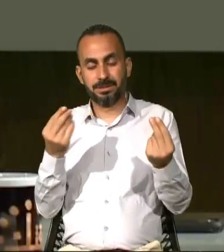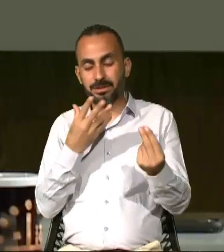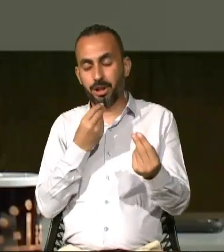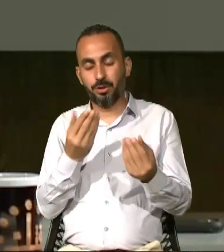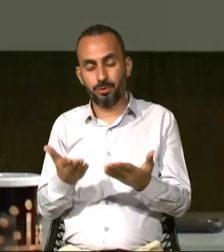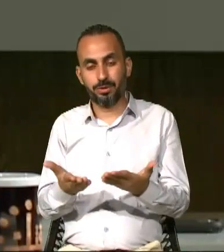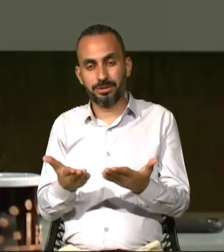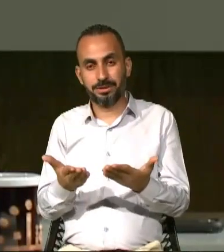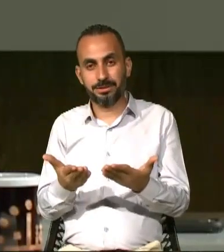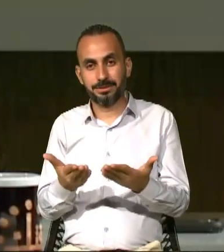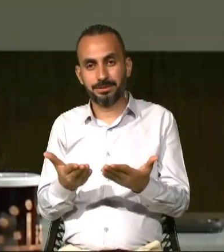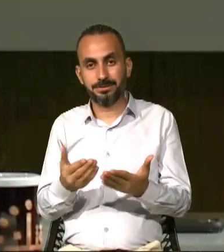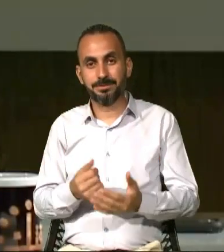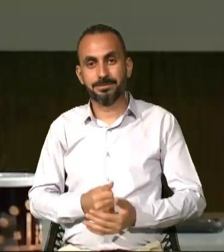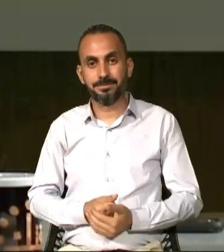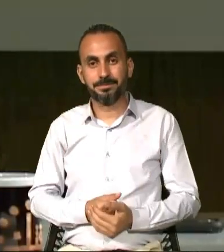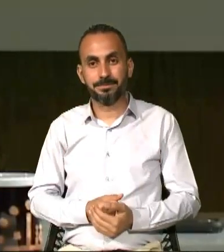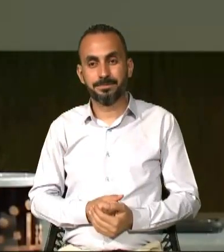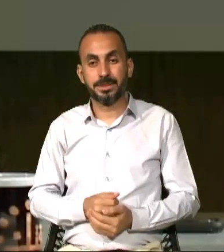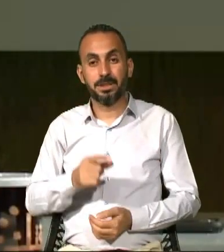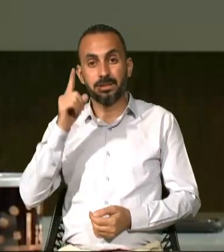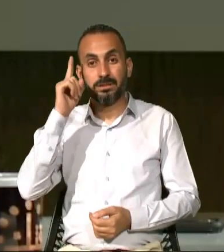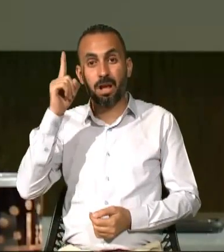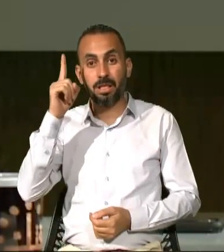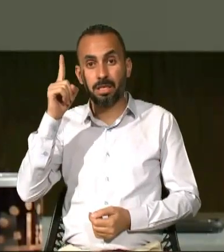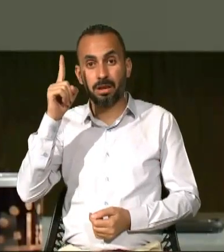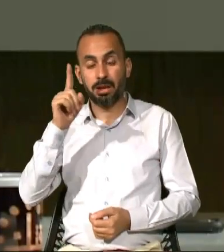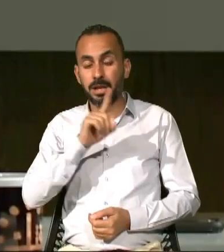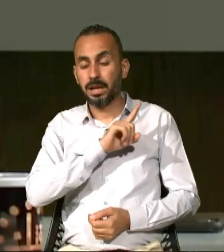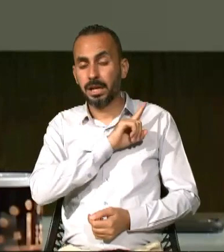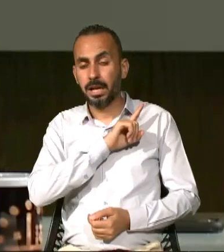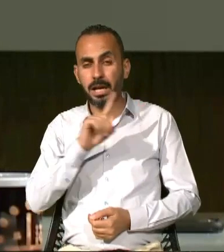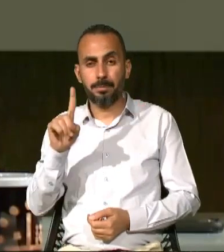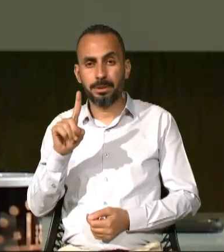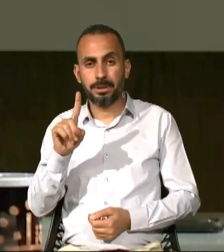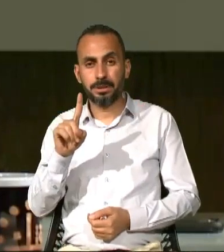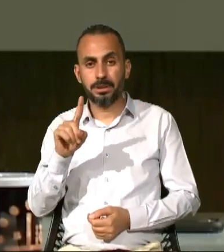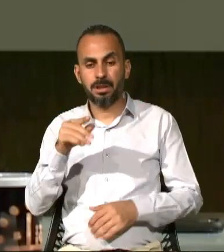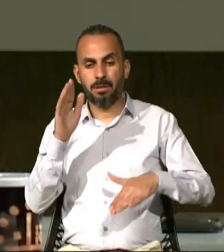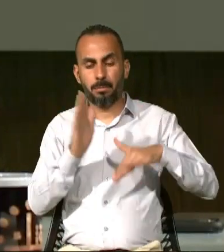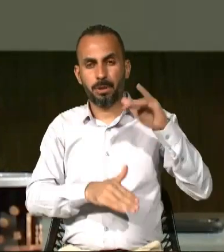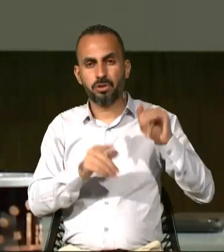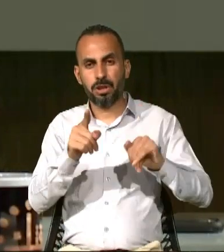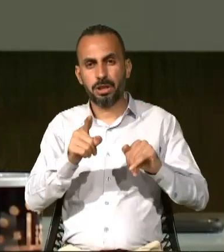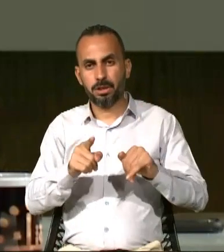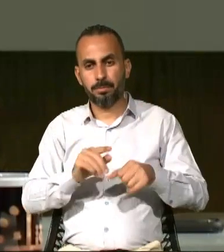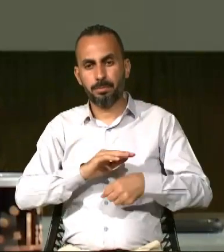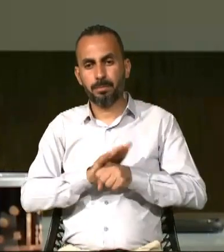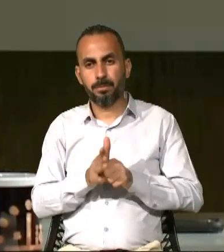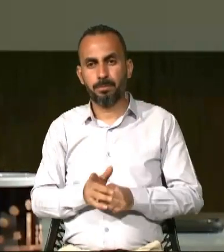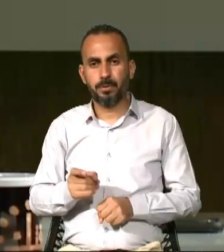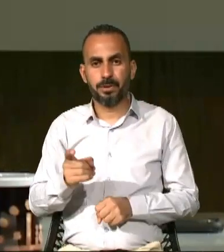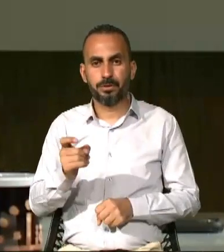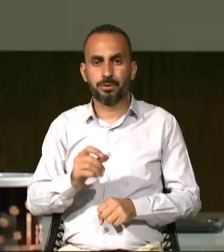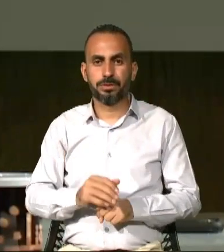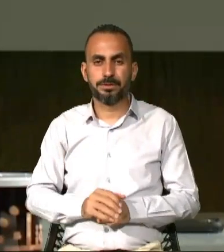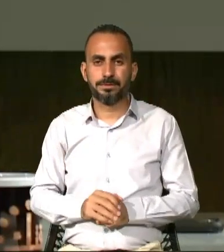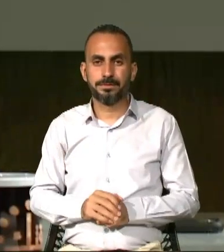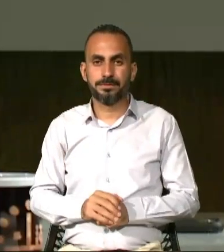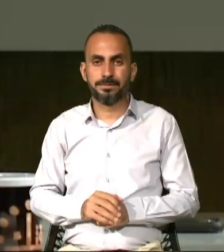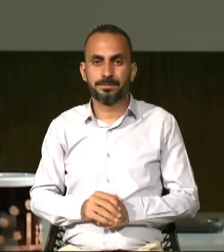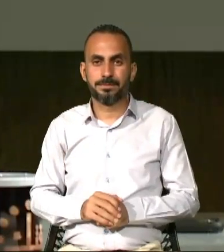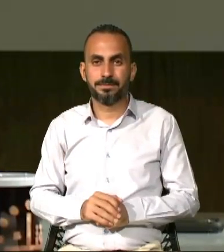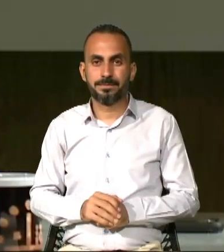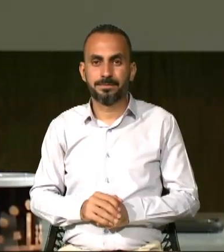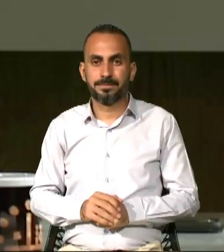الله ما يضربكش بالكورونا. أنت قلت كده؟ أيوه. اوعى تقول ما قلتش. لا قلت. قلت كده. يس. طب انا عايز ارجع